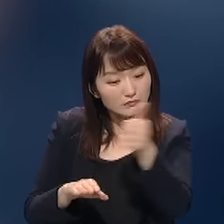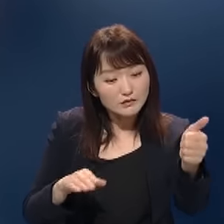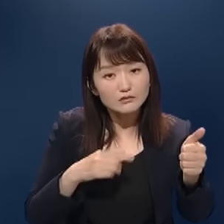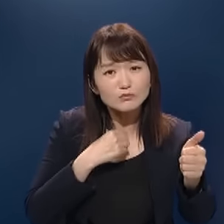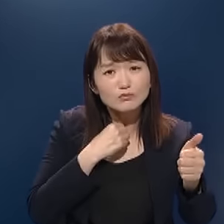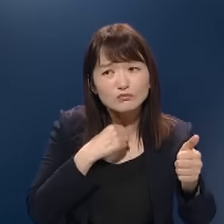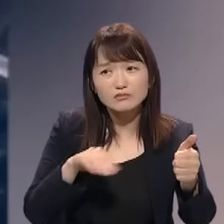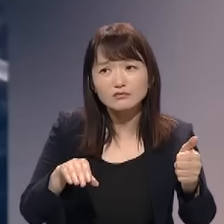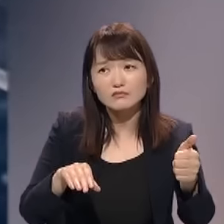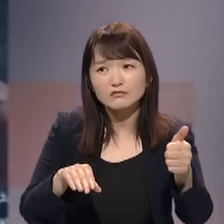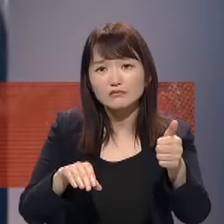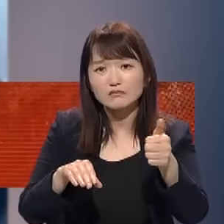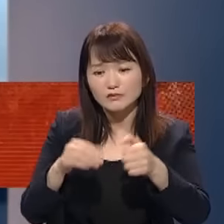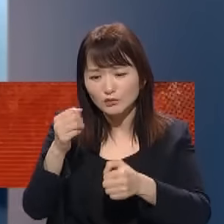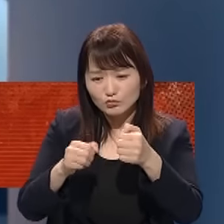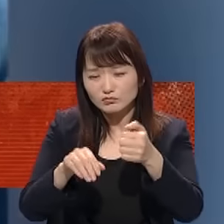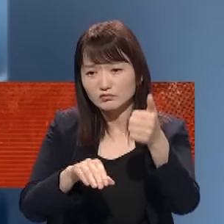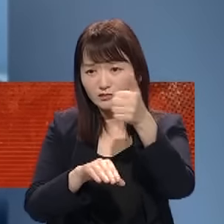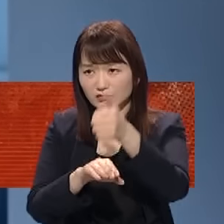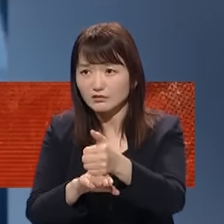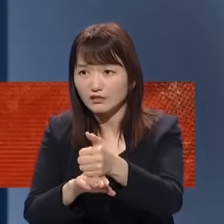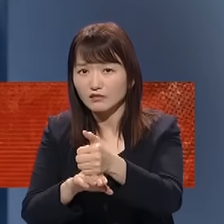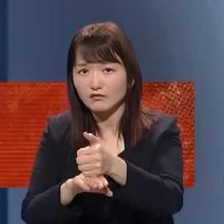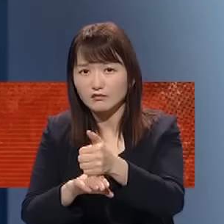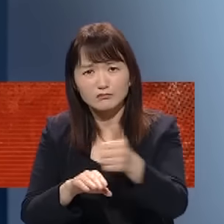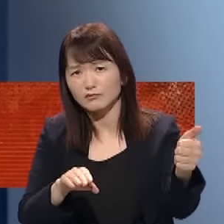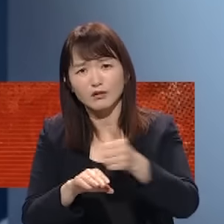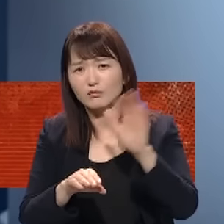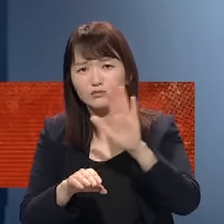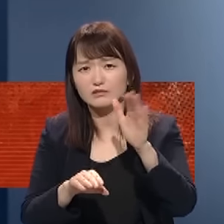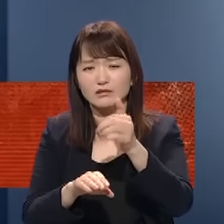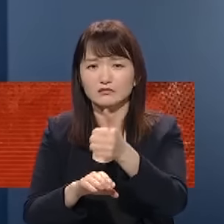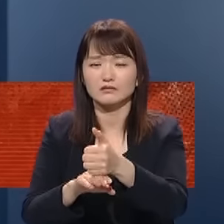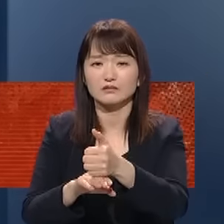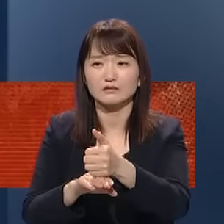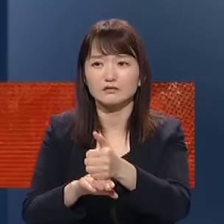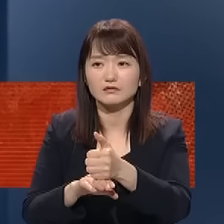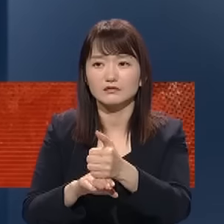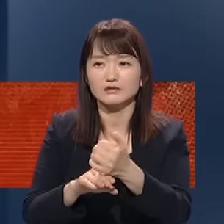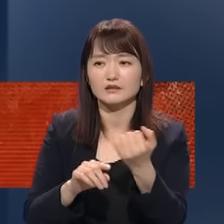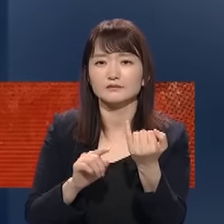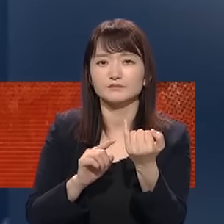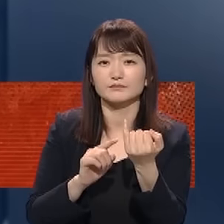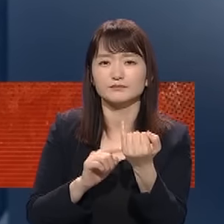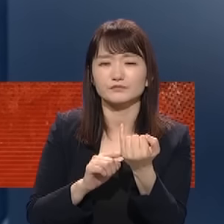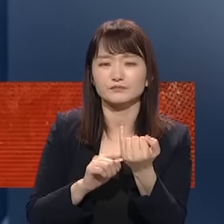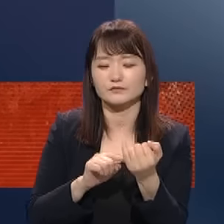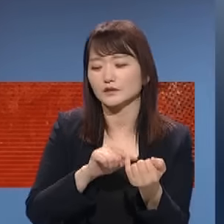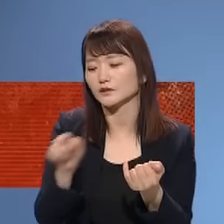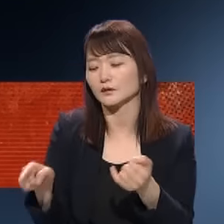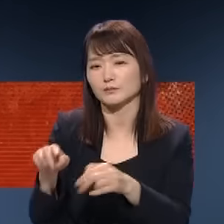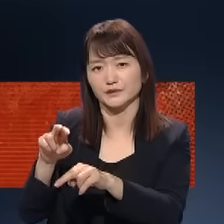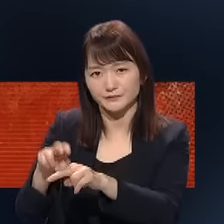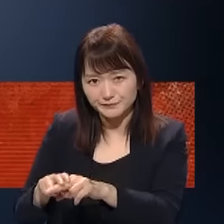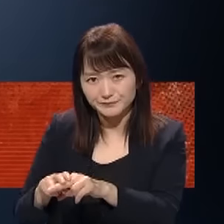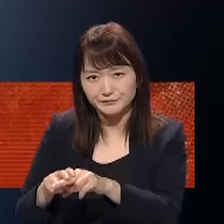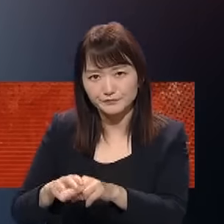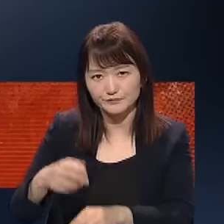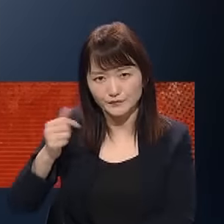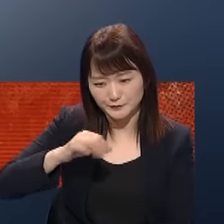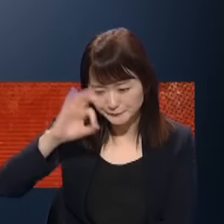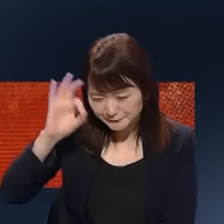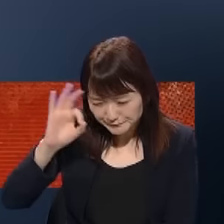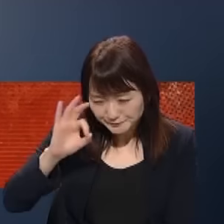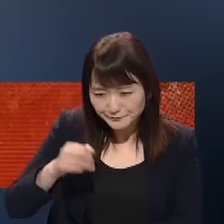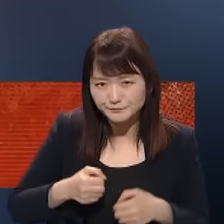녀석이 아예 운전대에 자리를 잡고 나갈 생각을 하지 않고 있습니다. 결국 여성은 달개를 조수석에 태우고 주인을 찾아주러